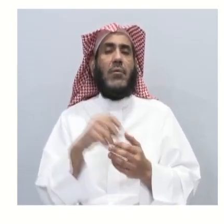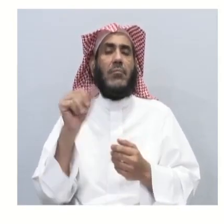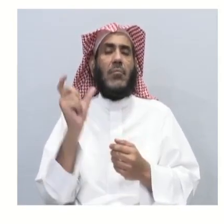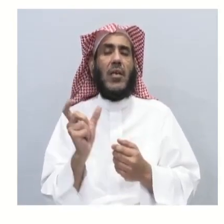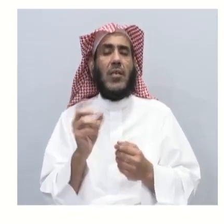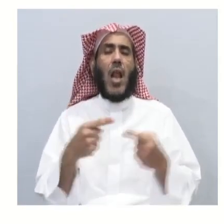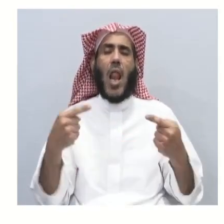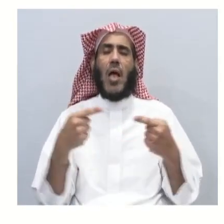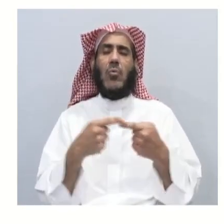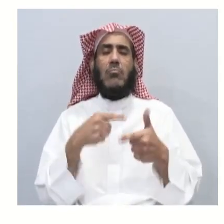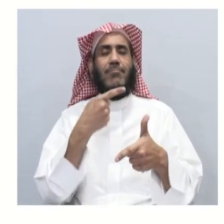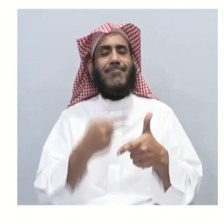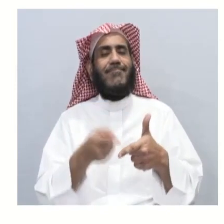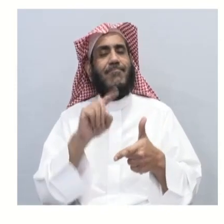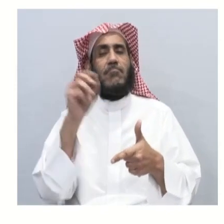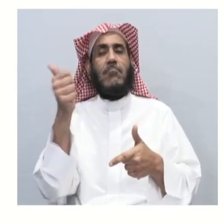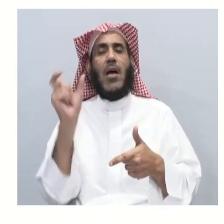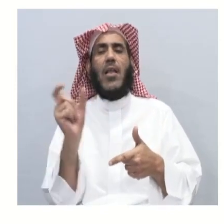لا توصل بما بعدها.